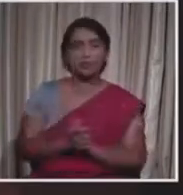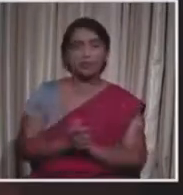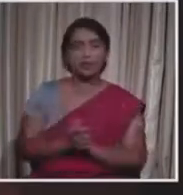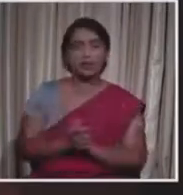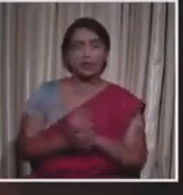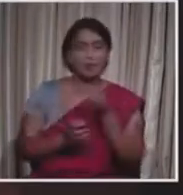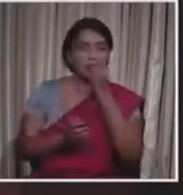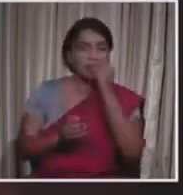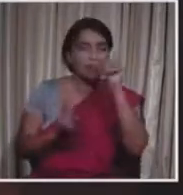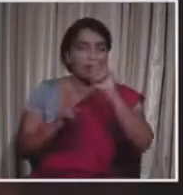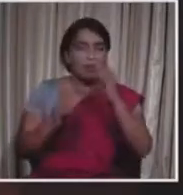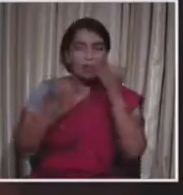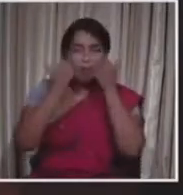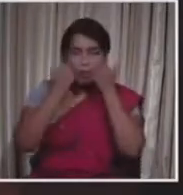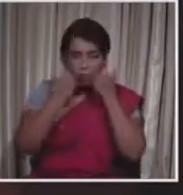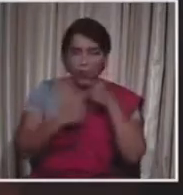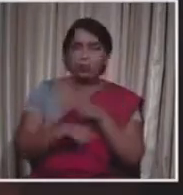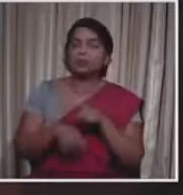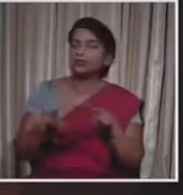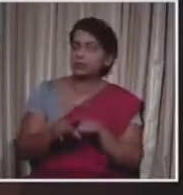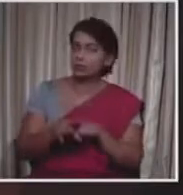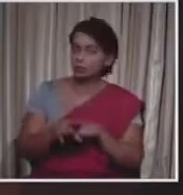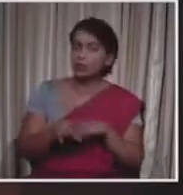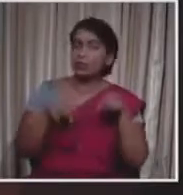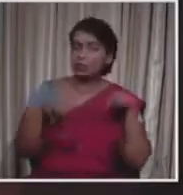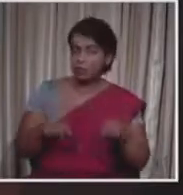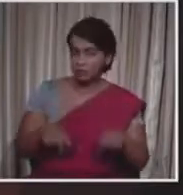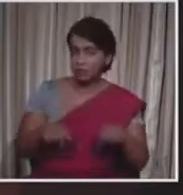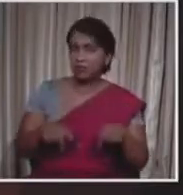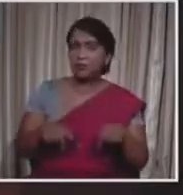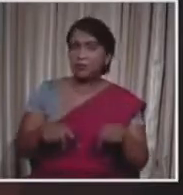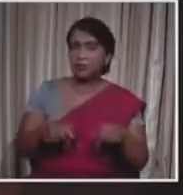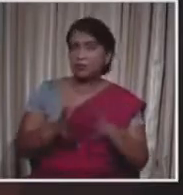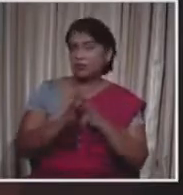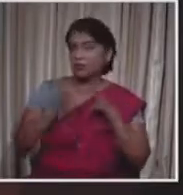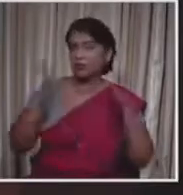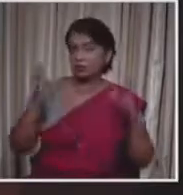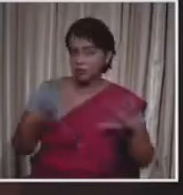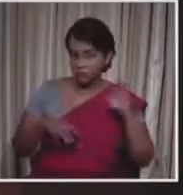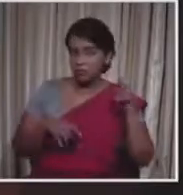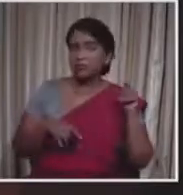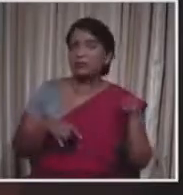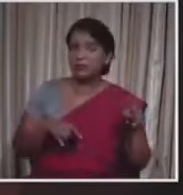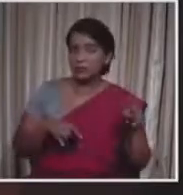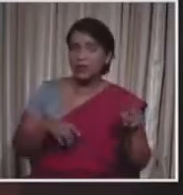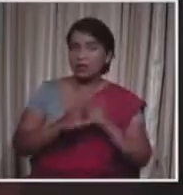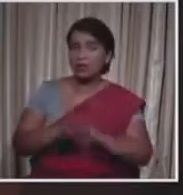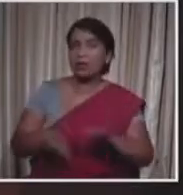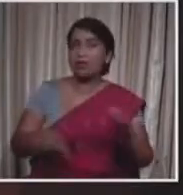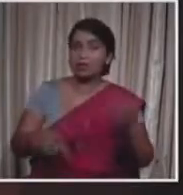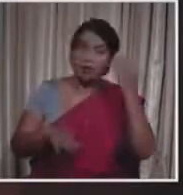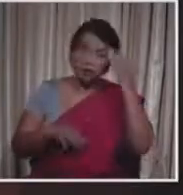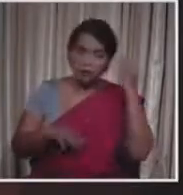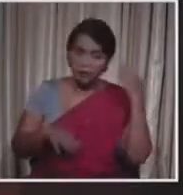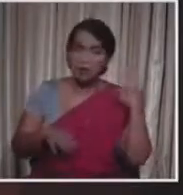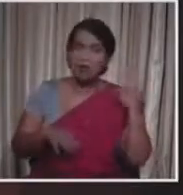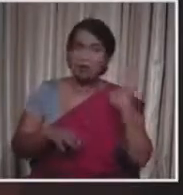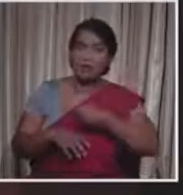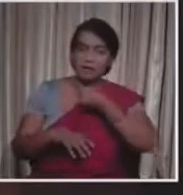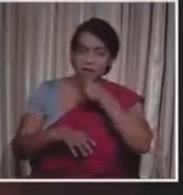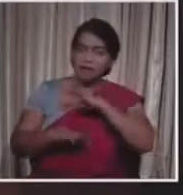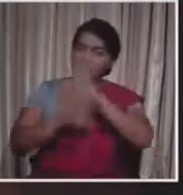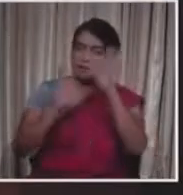මන්ද පෝෂණ තත්ත්වය අද වර්ධනය වෙලා තිබෙනවා දරුවන්ගෙත් අම්මලාගෙත්